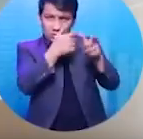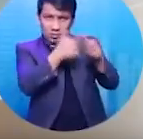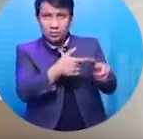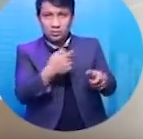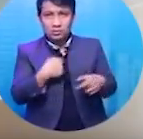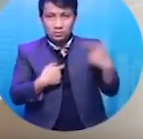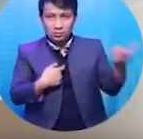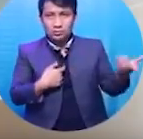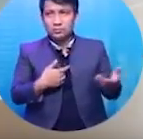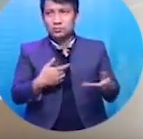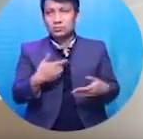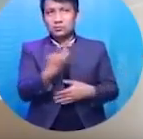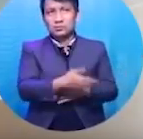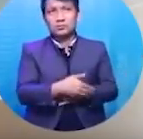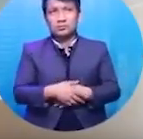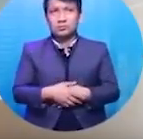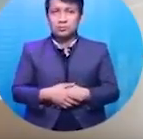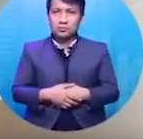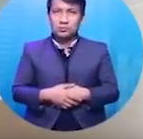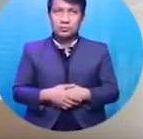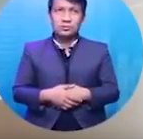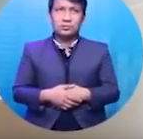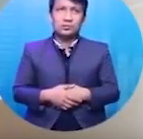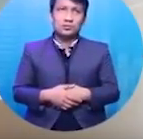po. Ba't daw ako nagpunta pa roon?